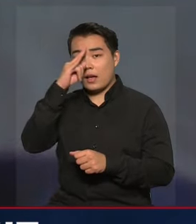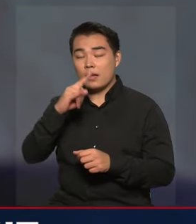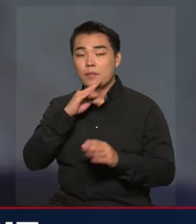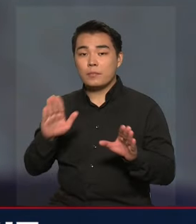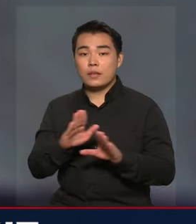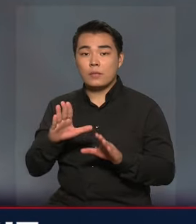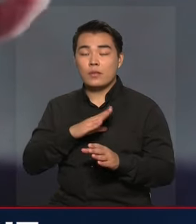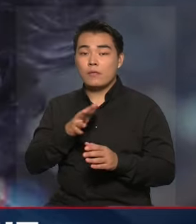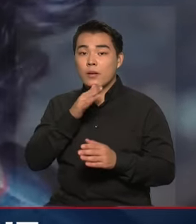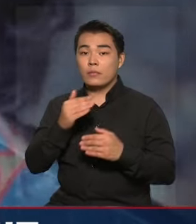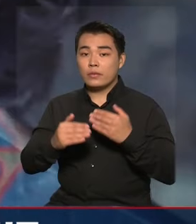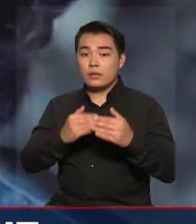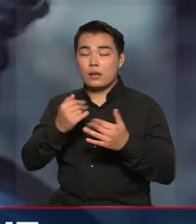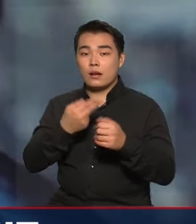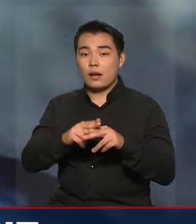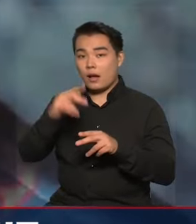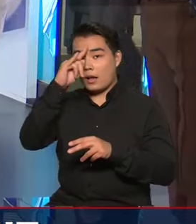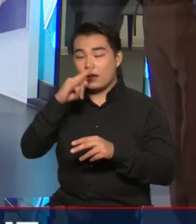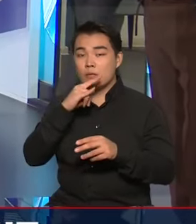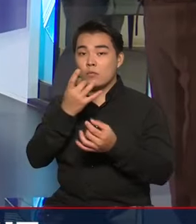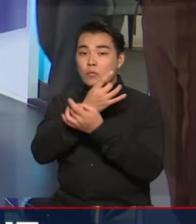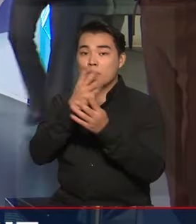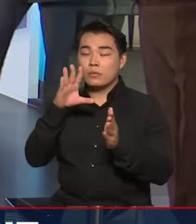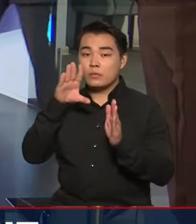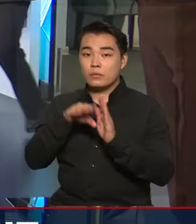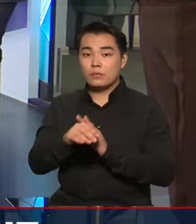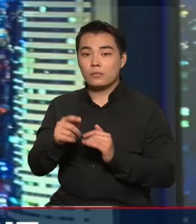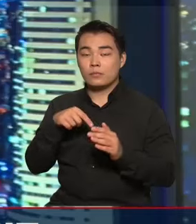Содан уақыт өте келе қазақтың мәдениетіне терең бойлай түсіпті.